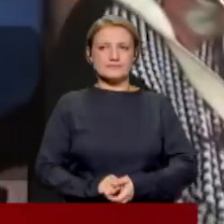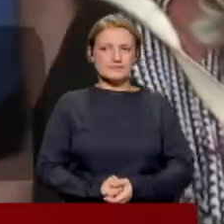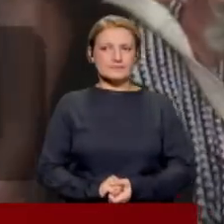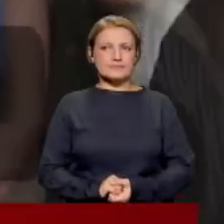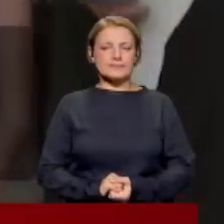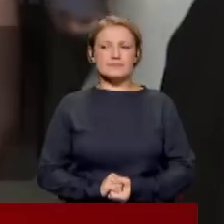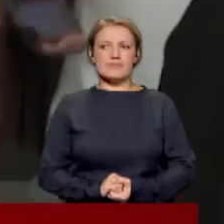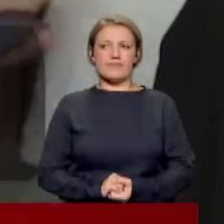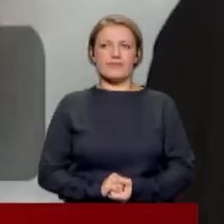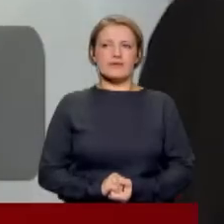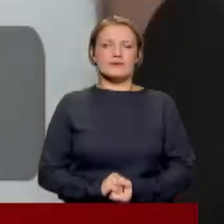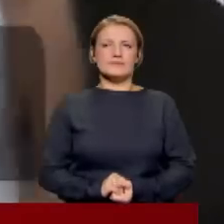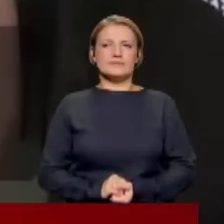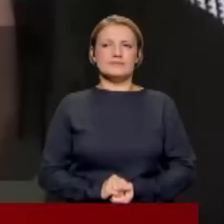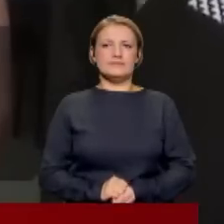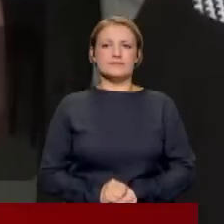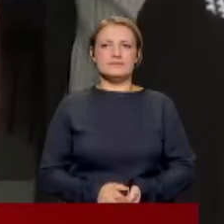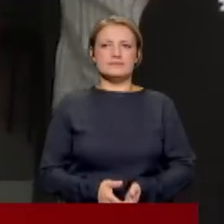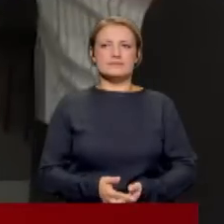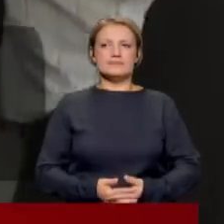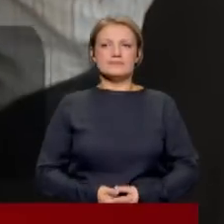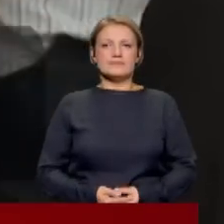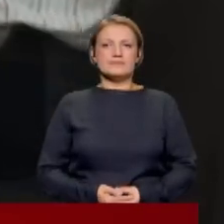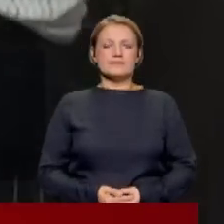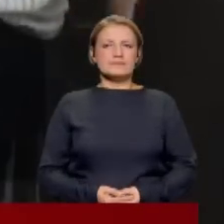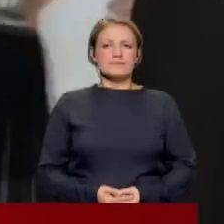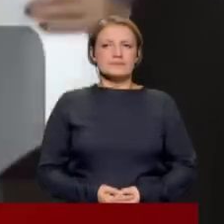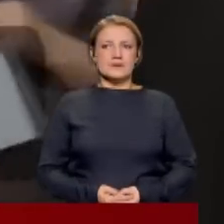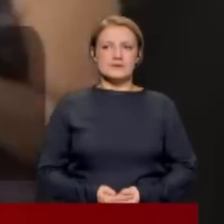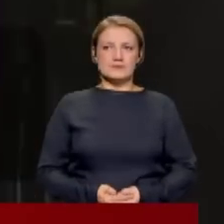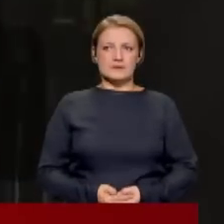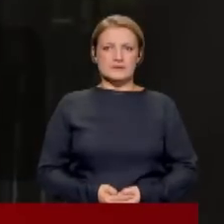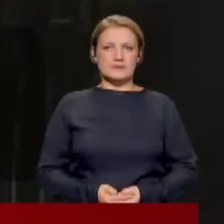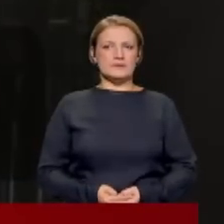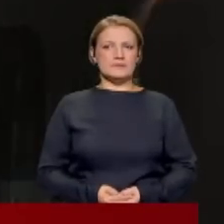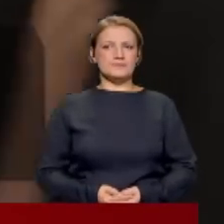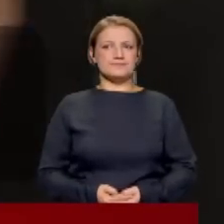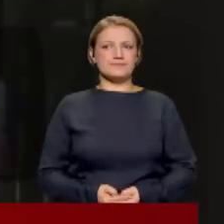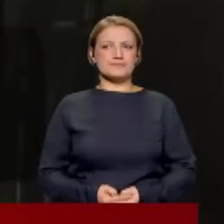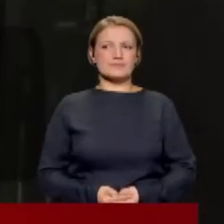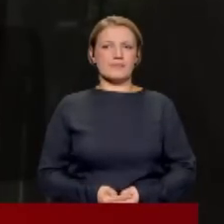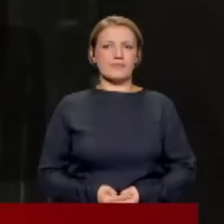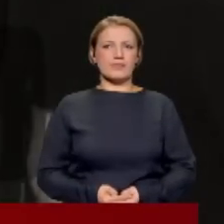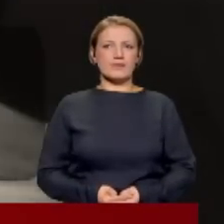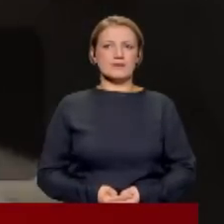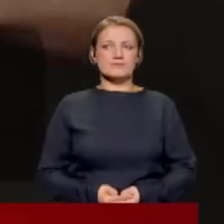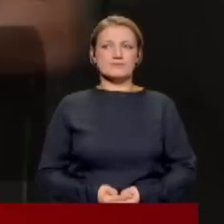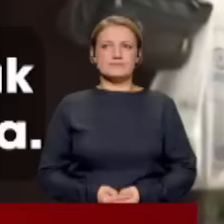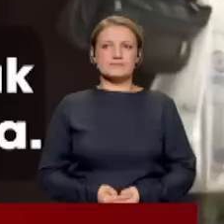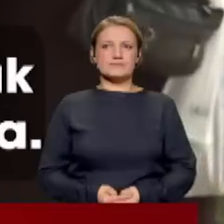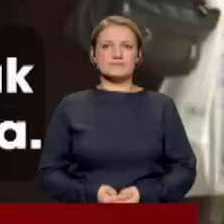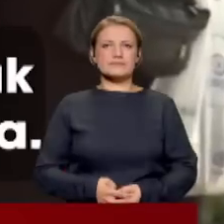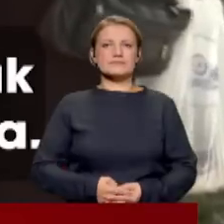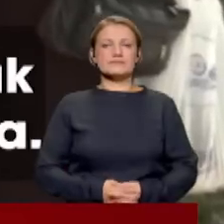daha masraflarına giderseniz, çöplükleri karıştıran yurttaşlarımızı gece görürseniz, insanların nasıl bir sefalet içinde olduğunu